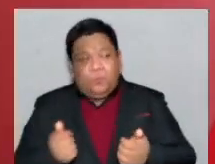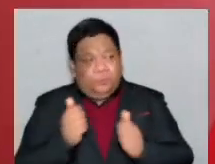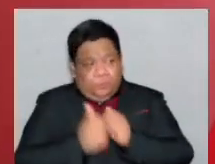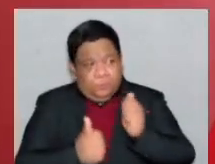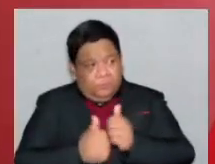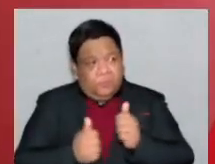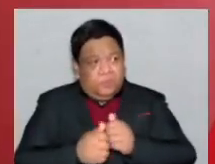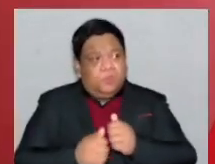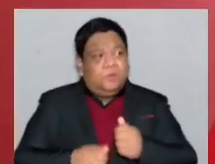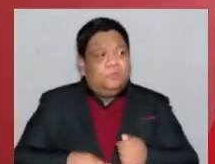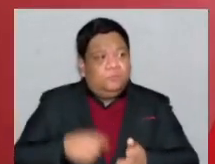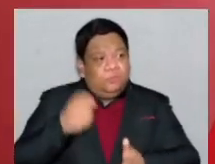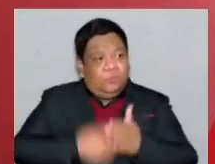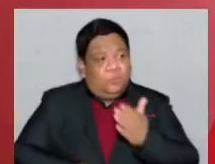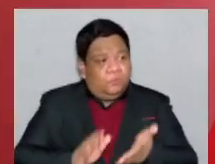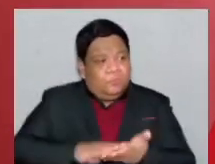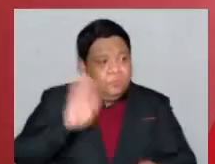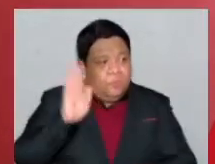palengke.